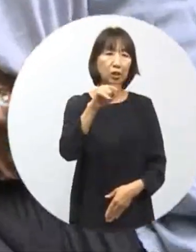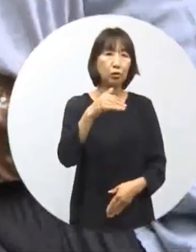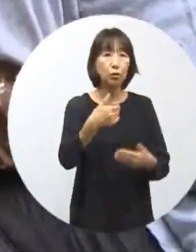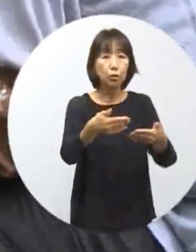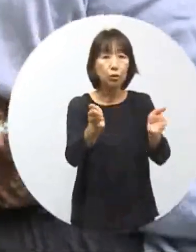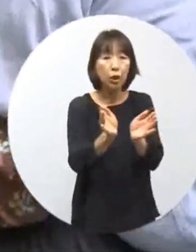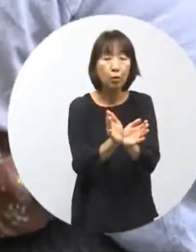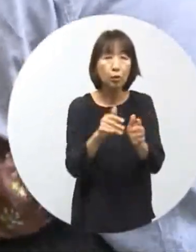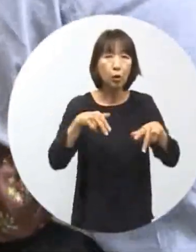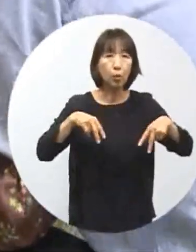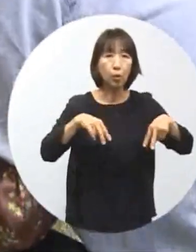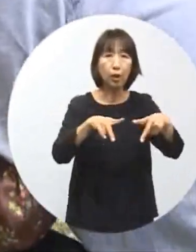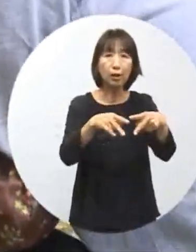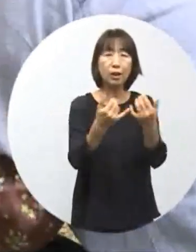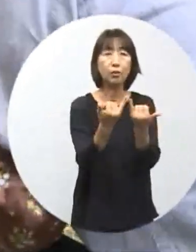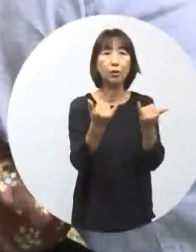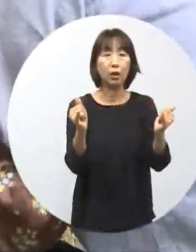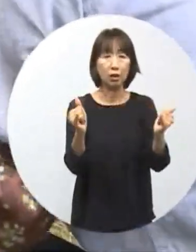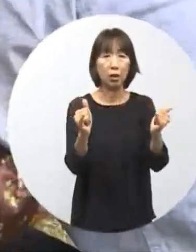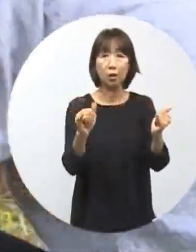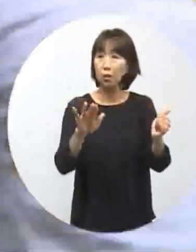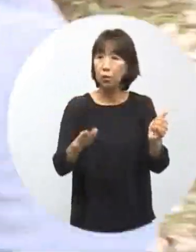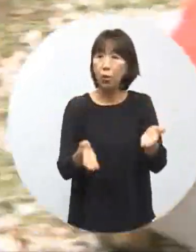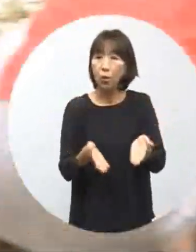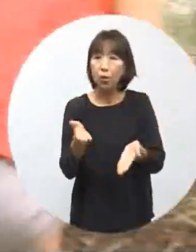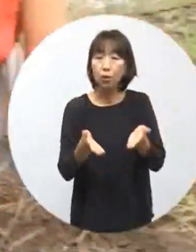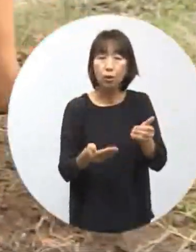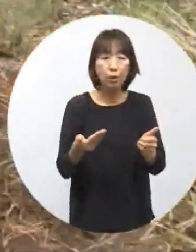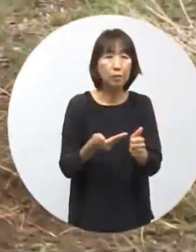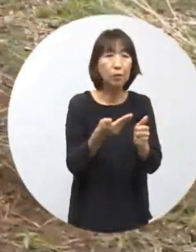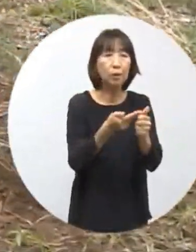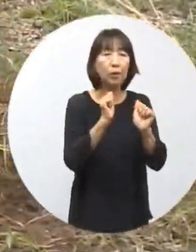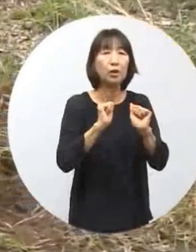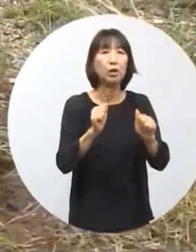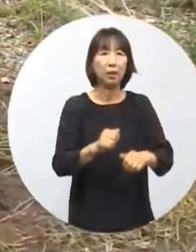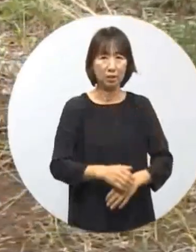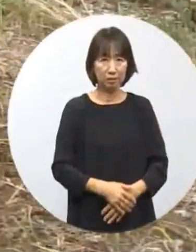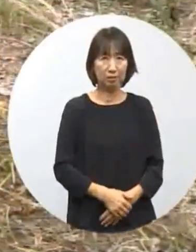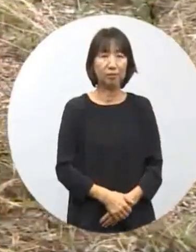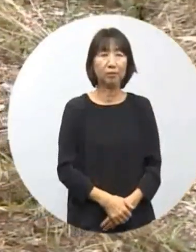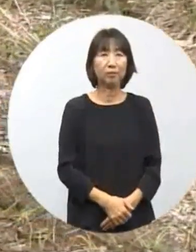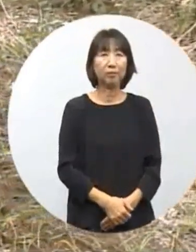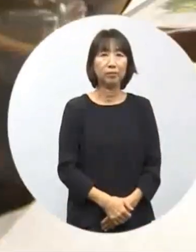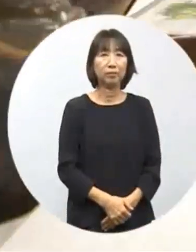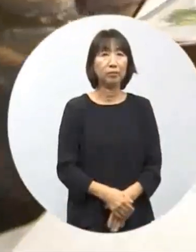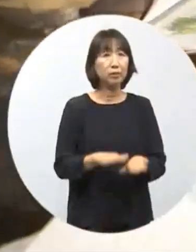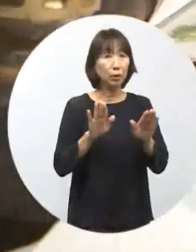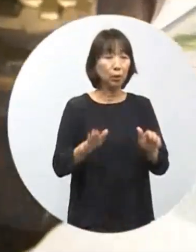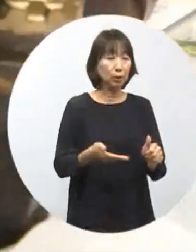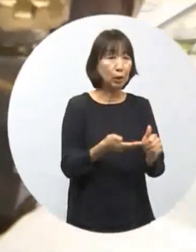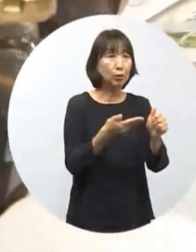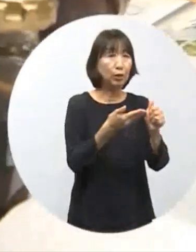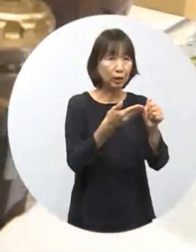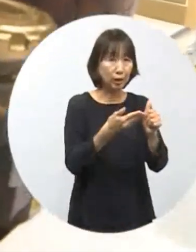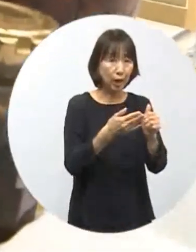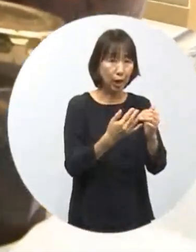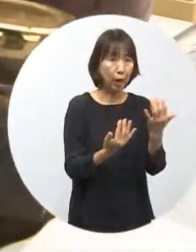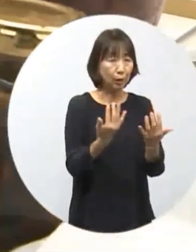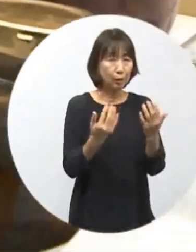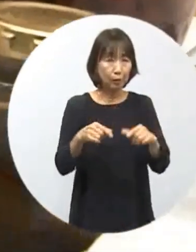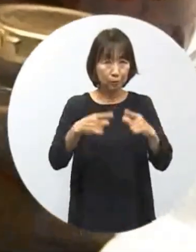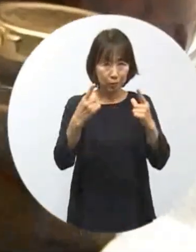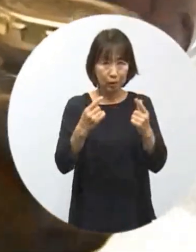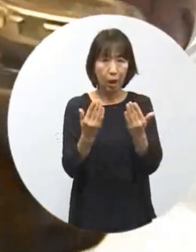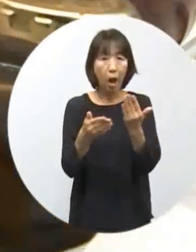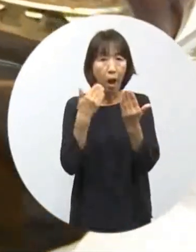ランティアの方々で、この植物たちのお世話をしてくださっています。 ここで育てた植物やハーブ